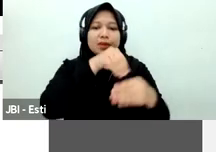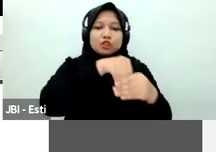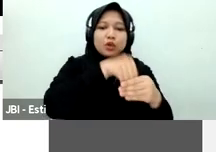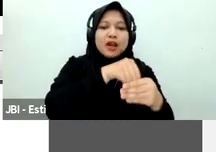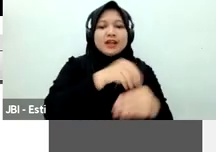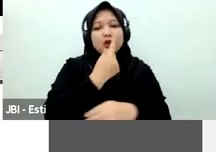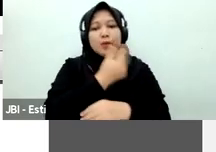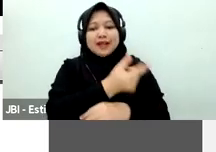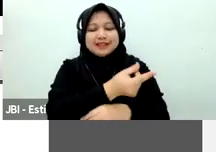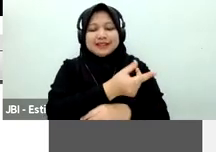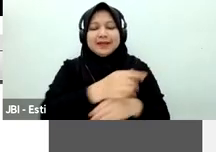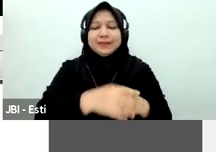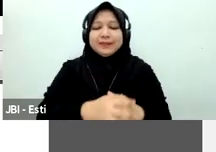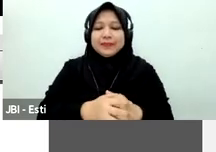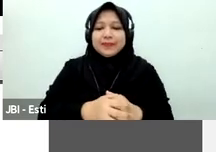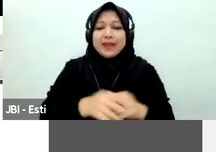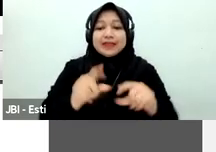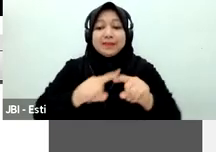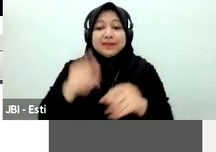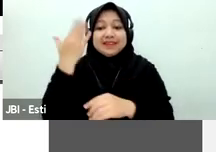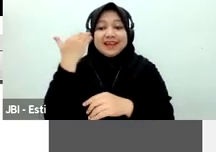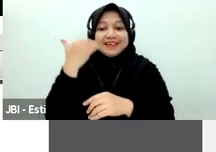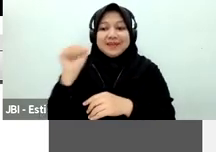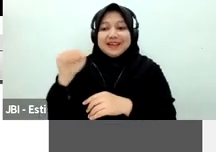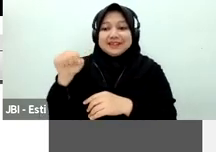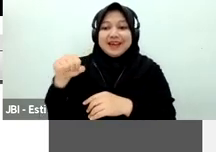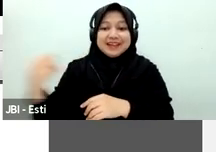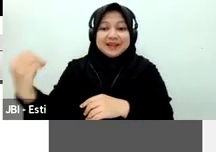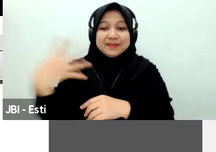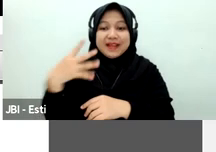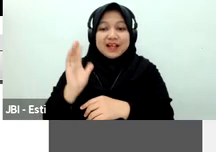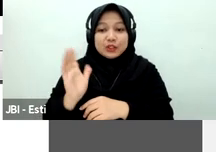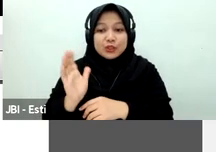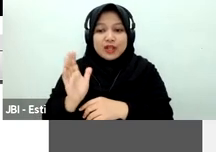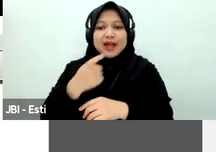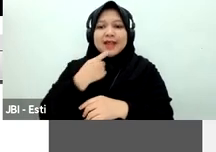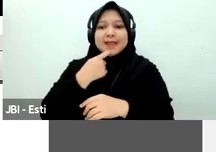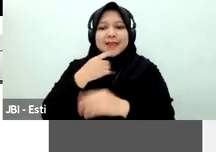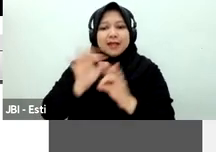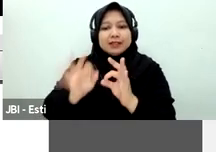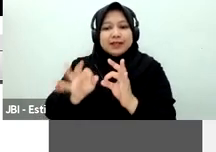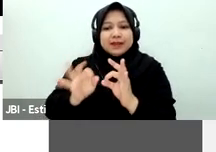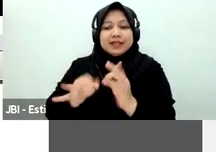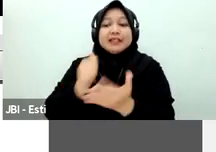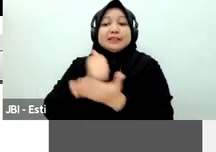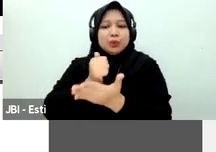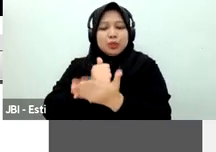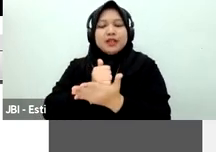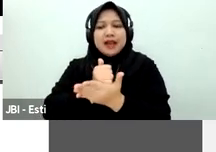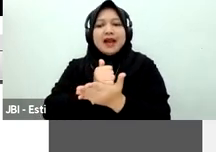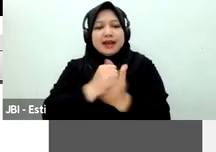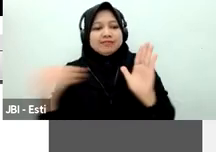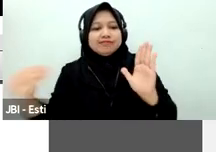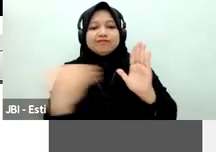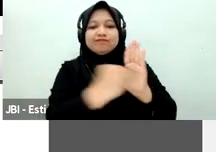tadi habis button oleh Pak Ismail misalnya tentang jodoh bahasa isyarat itu sehingga kita ada sudah termaktub